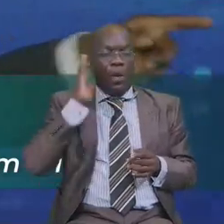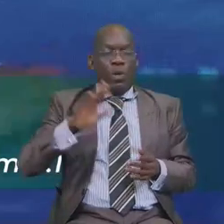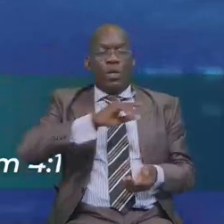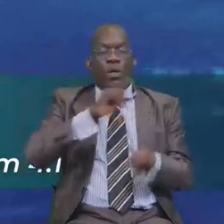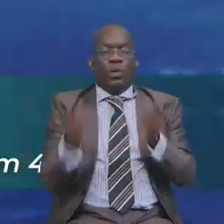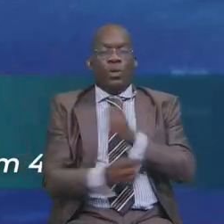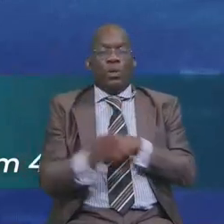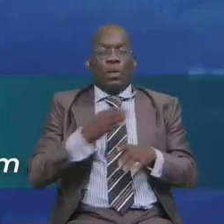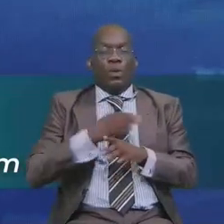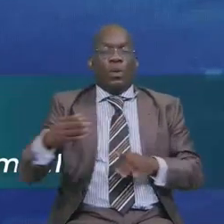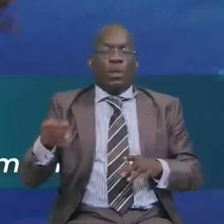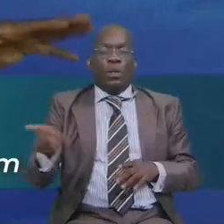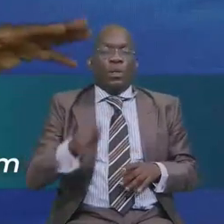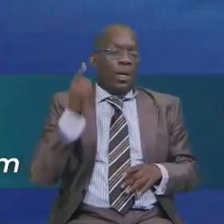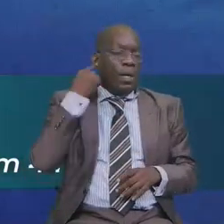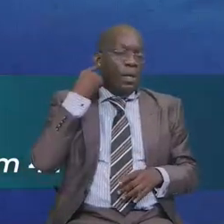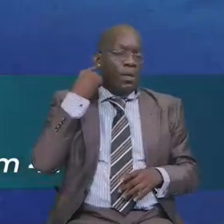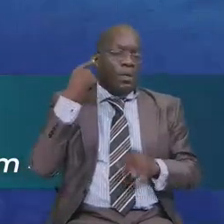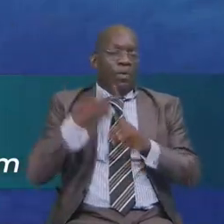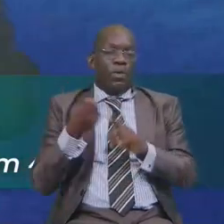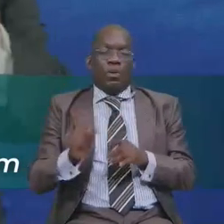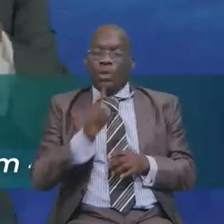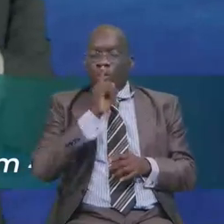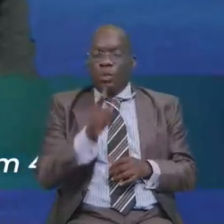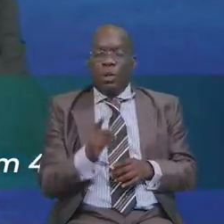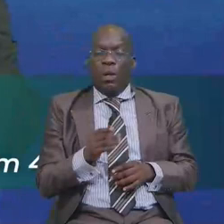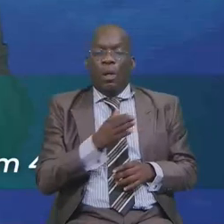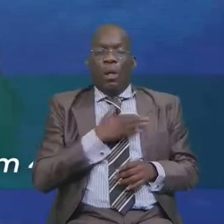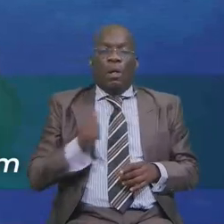vérité et se tourneront vers les fables.